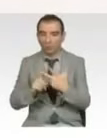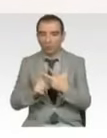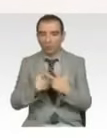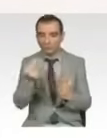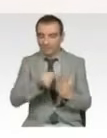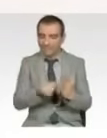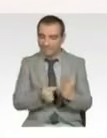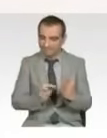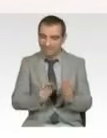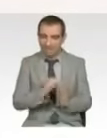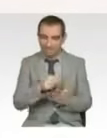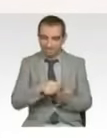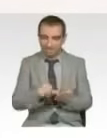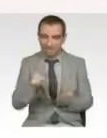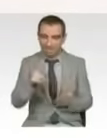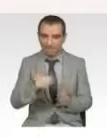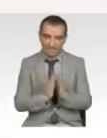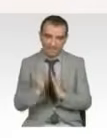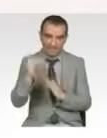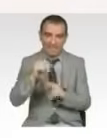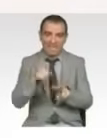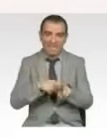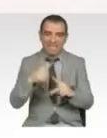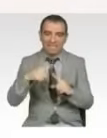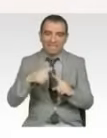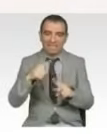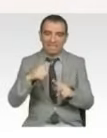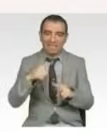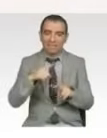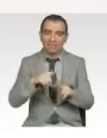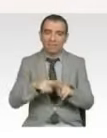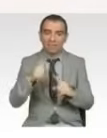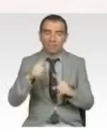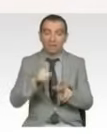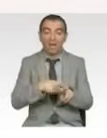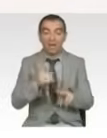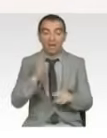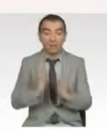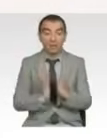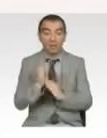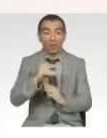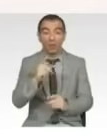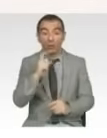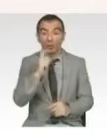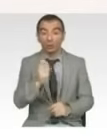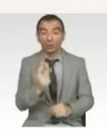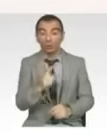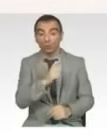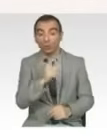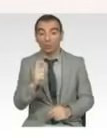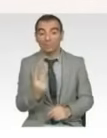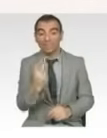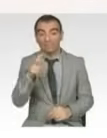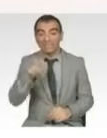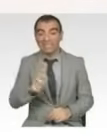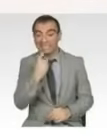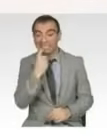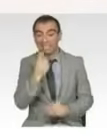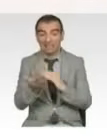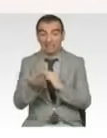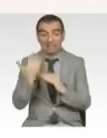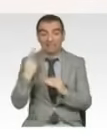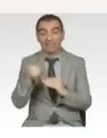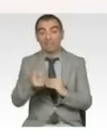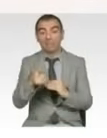Yapımı başladı. Üçüncü Endülüs'te geçiyor. Tay Endülüs olarak yaptık. 978 yılında bizim için önemli yine